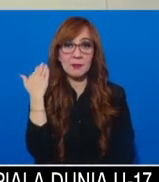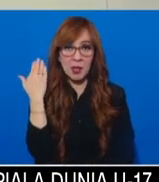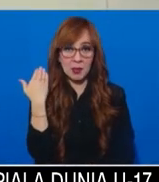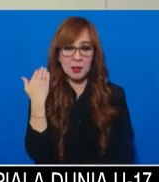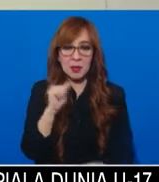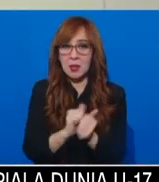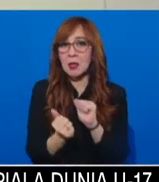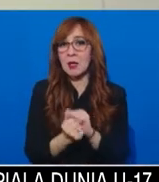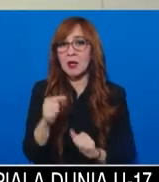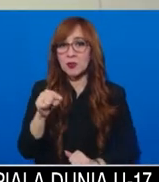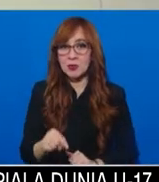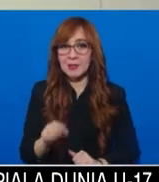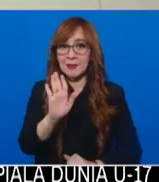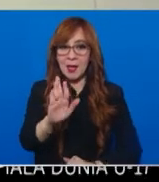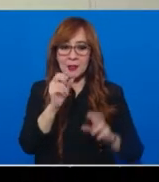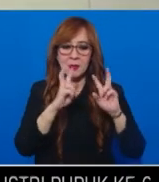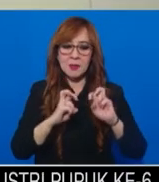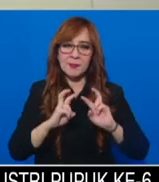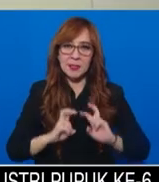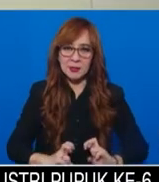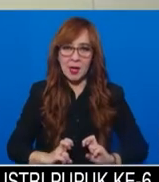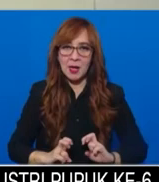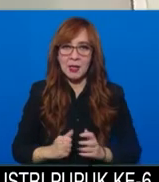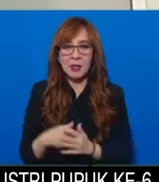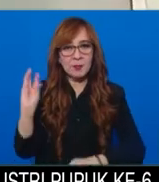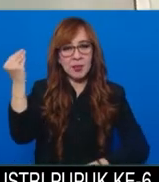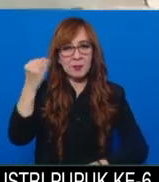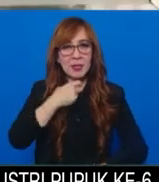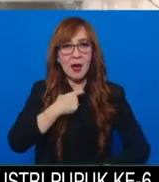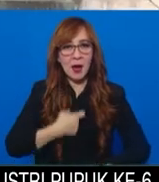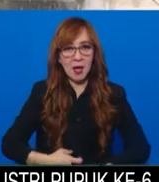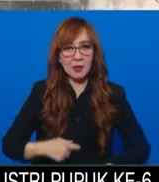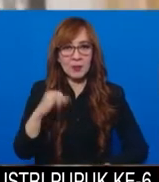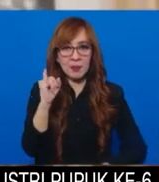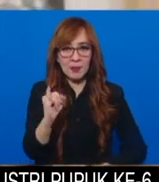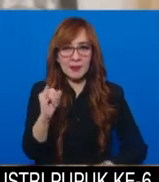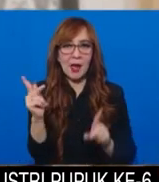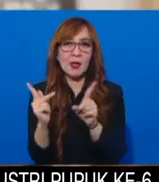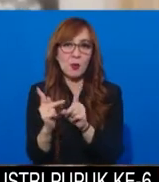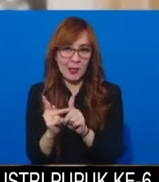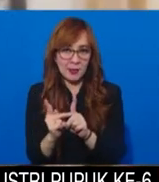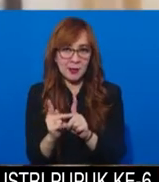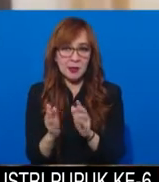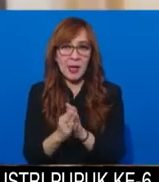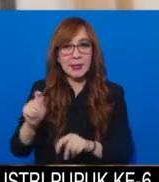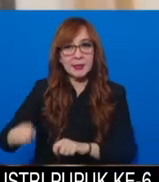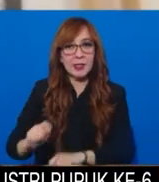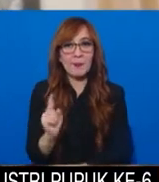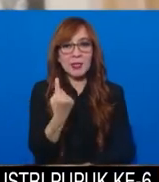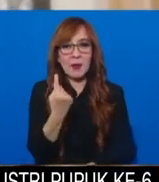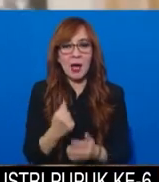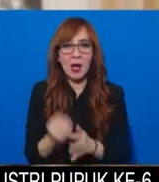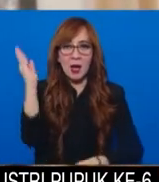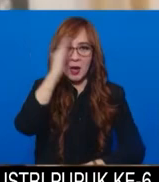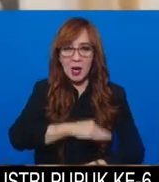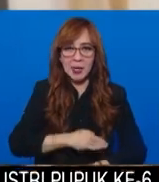Perkara tersebut akan diperiksa dan diadili oleh Hakim Tunggal Imelda Herawati dan sidang perdana akan digelar pada Senin 11